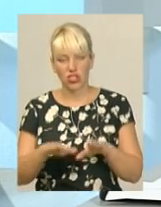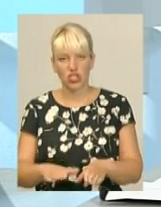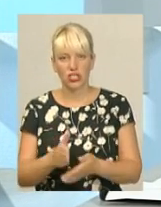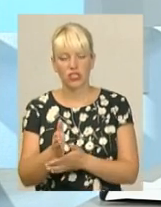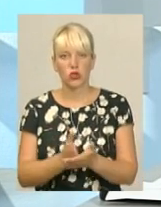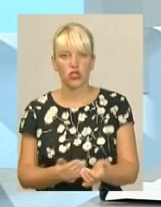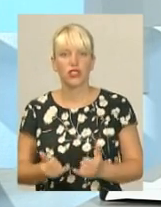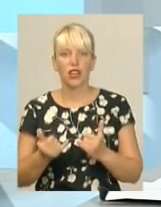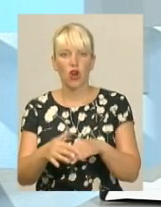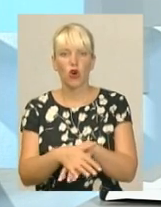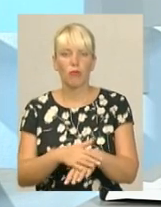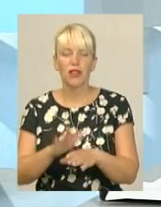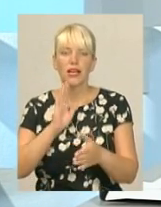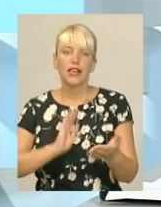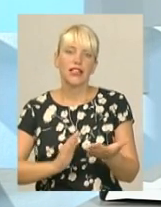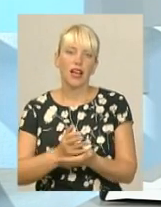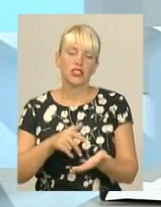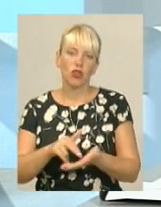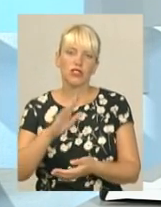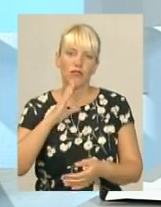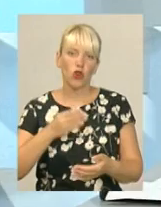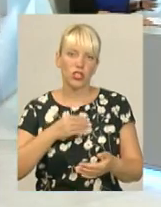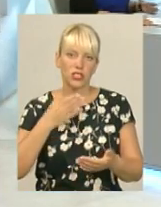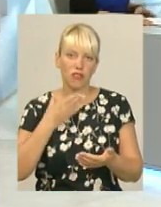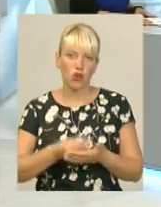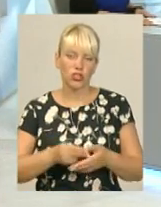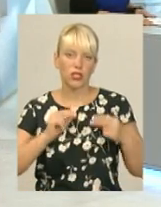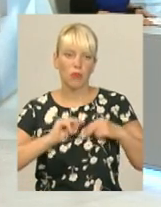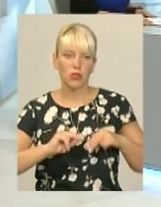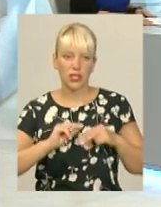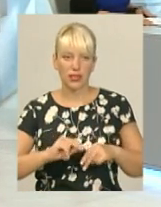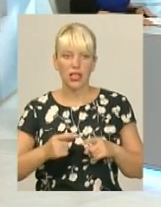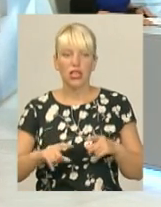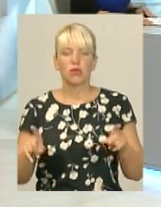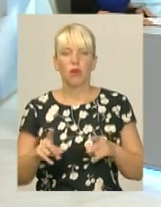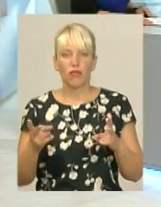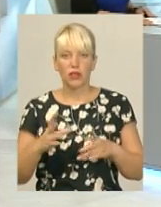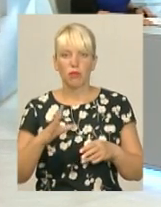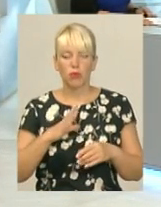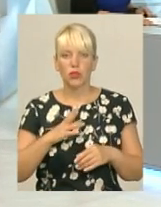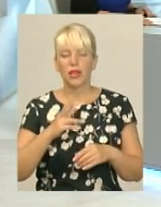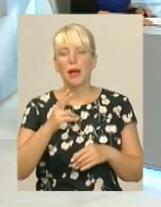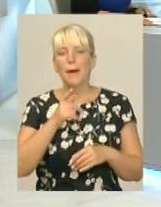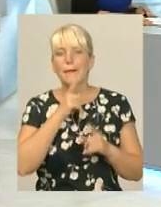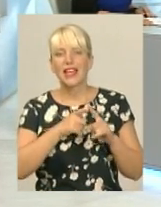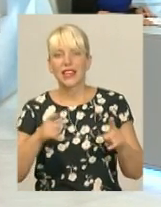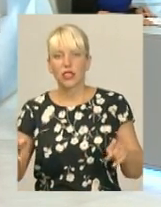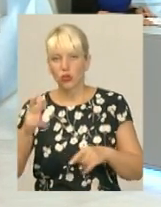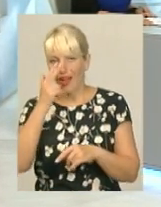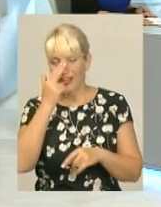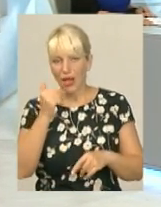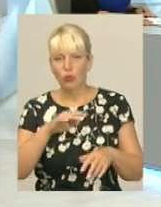громаді, якісно війти в свої посади, для того, щоб має бути період адаптування і щоб не було